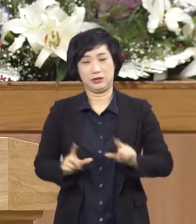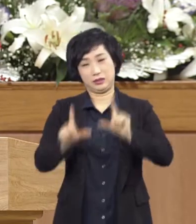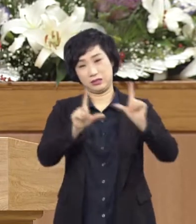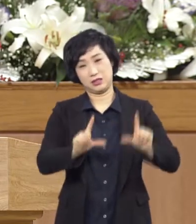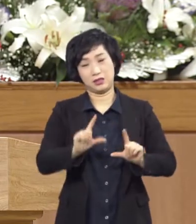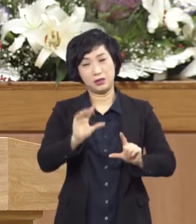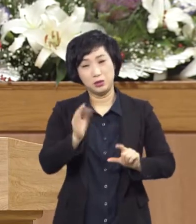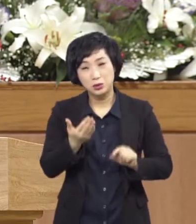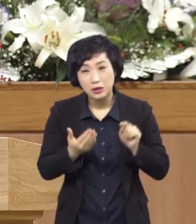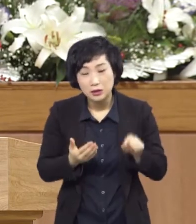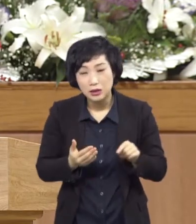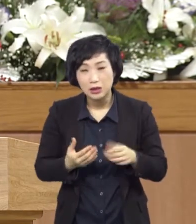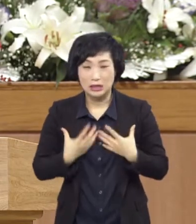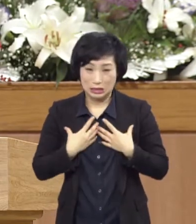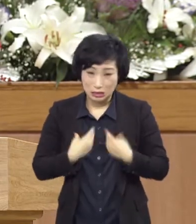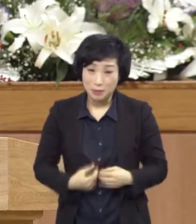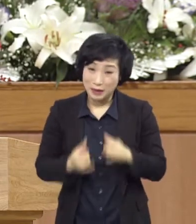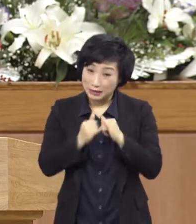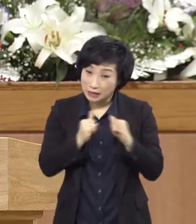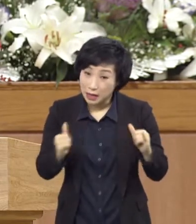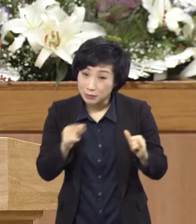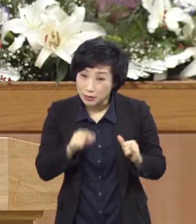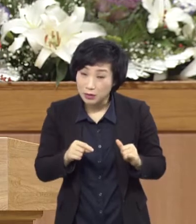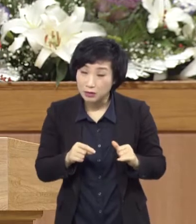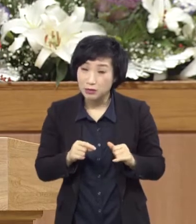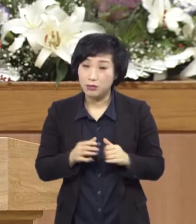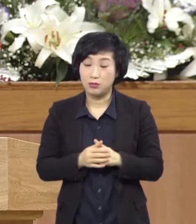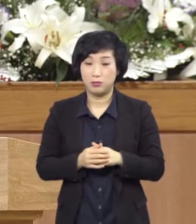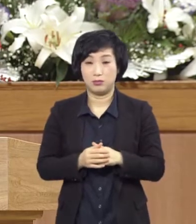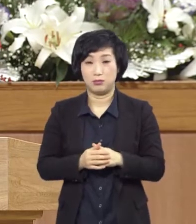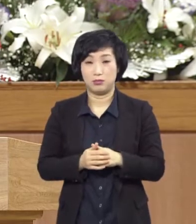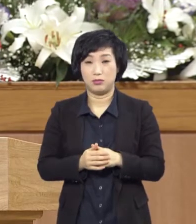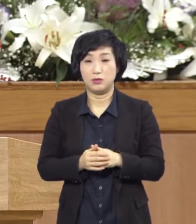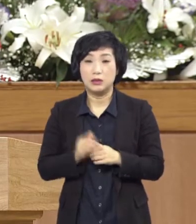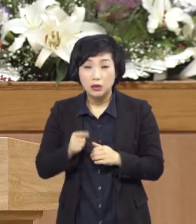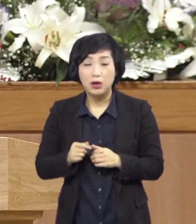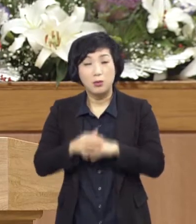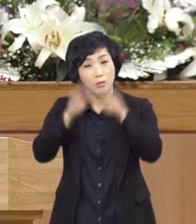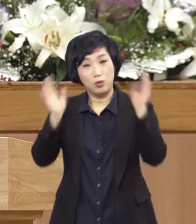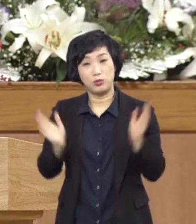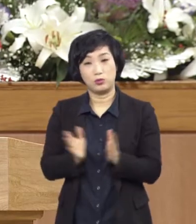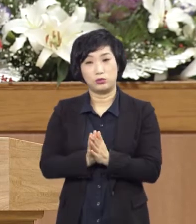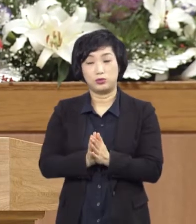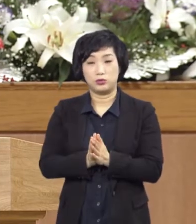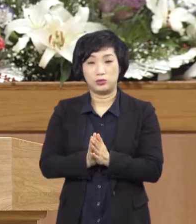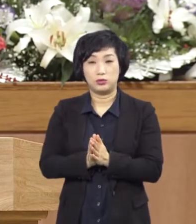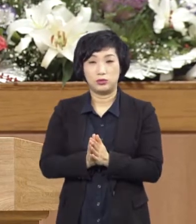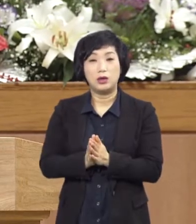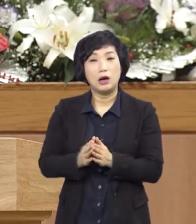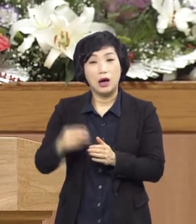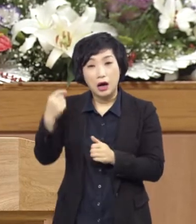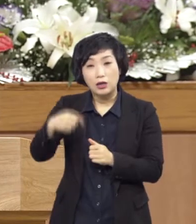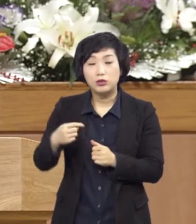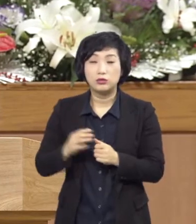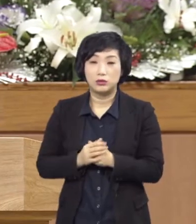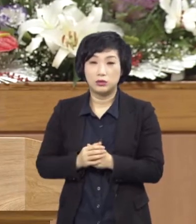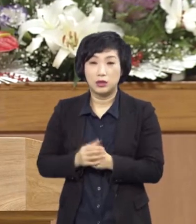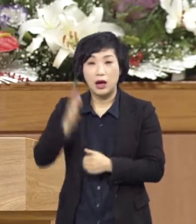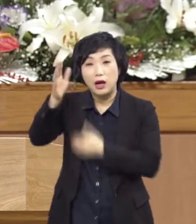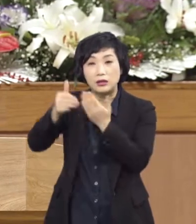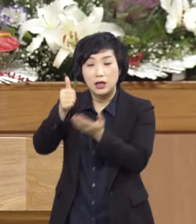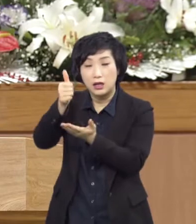살게 되는 절망적인 인간이냐 하는 것을 깨닫게 하는